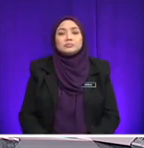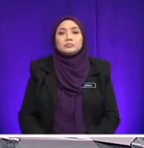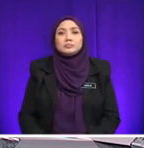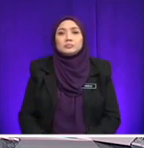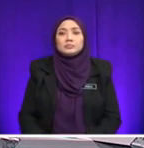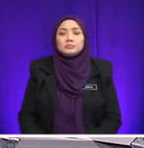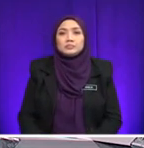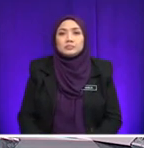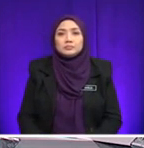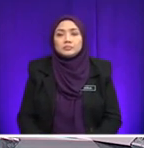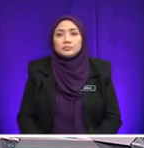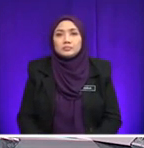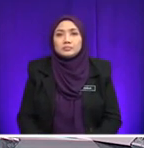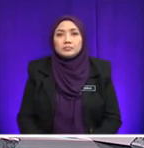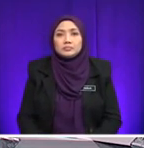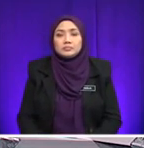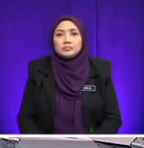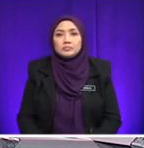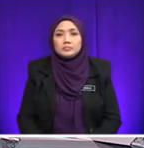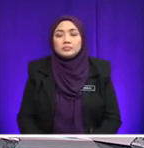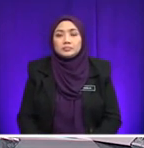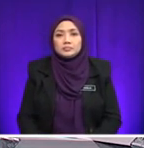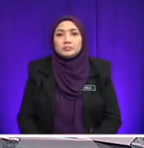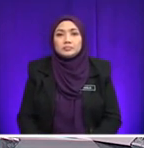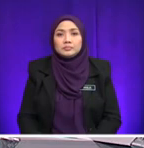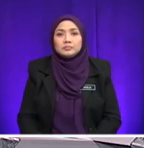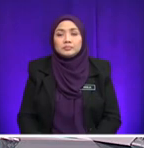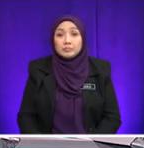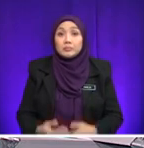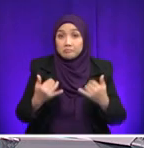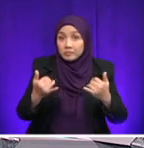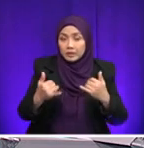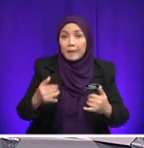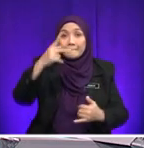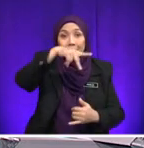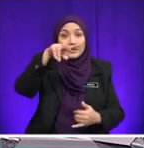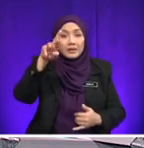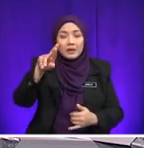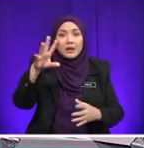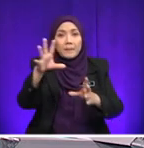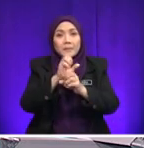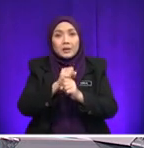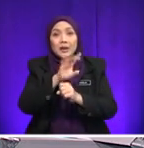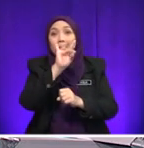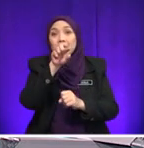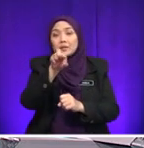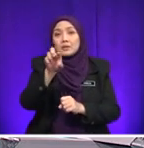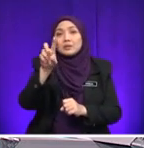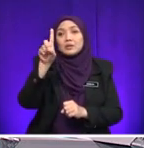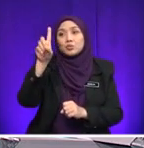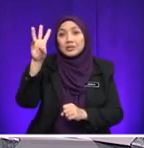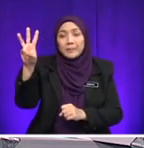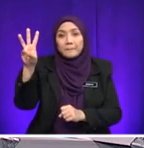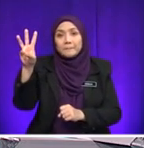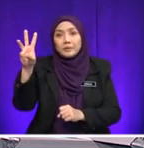12.5 cost 42 pukulan 3 Dajjal oke di sini Jadi PR akan dapat 8416